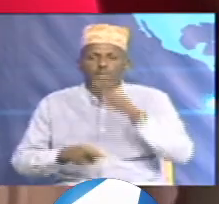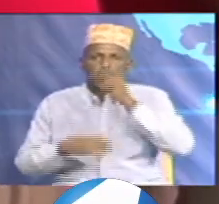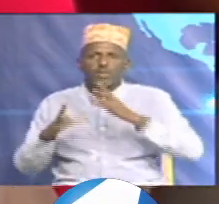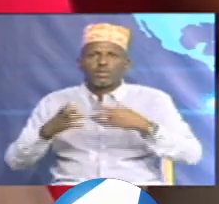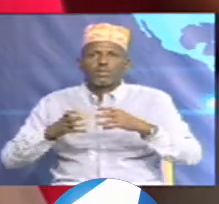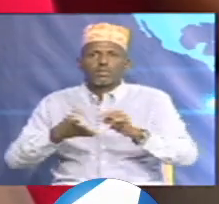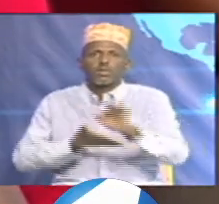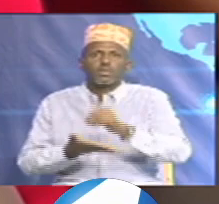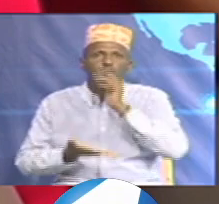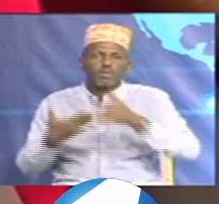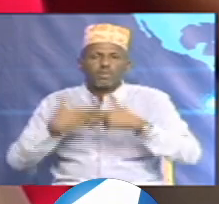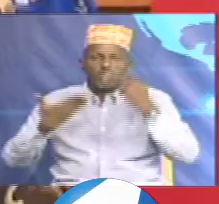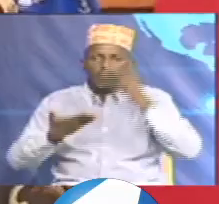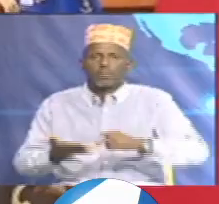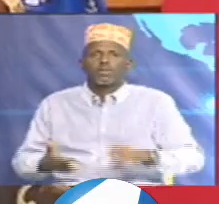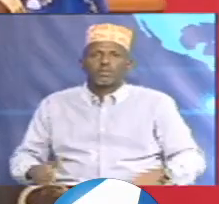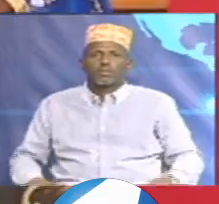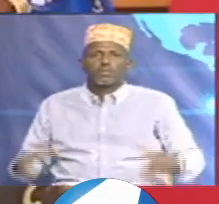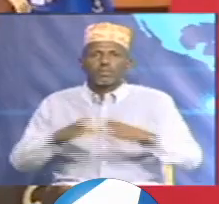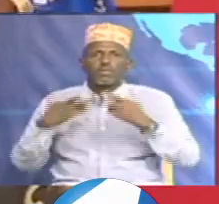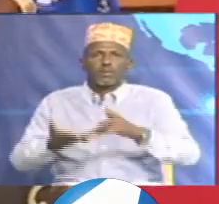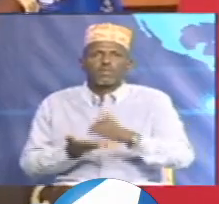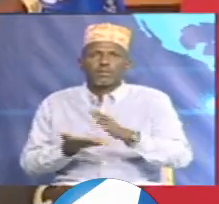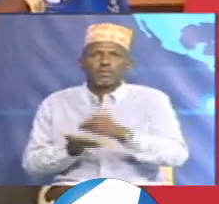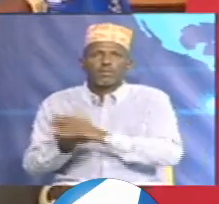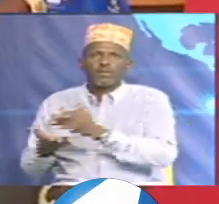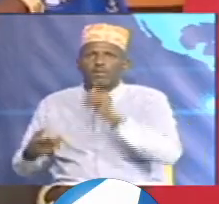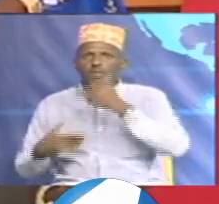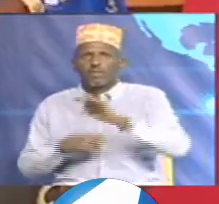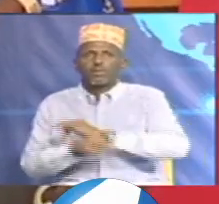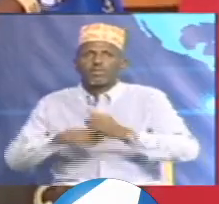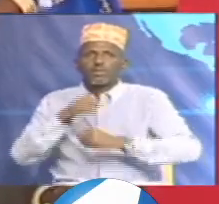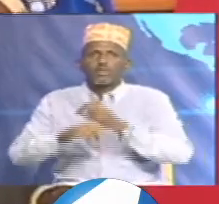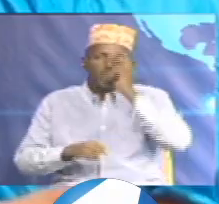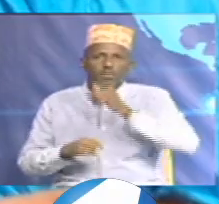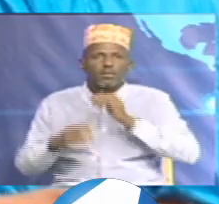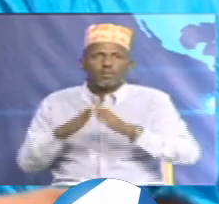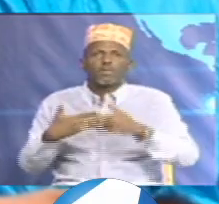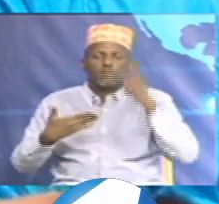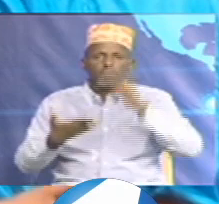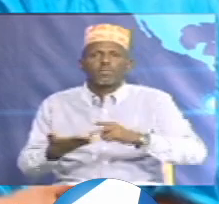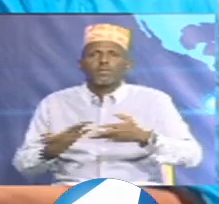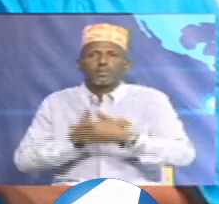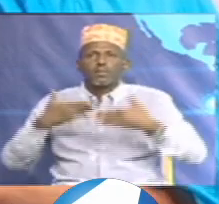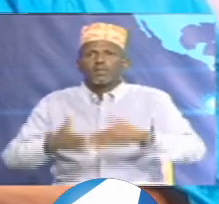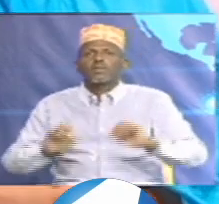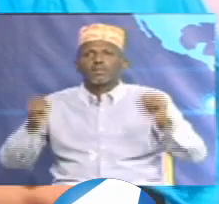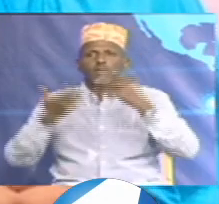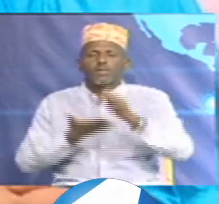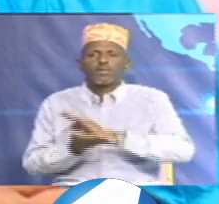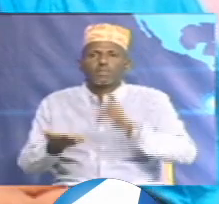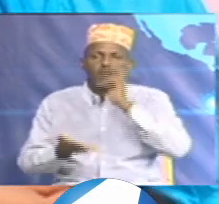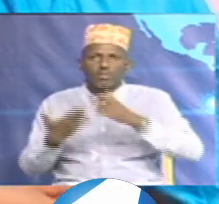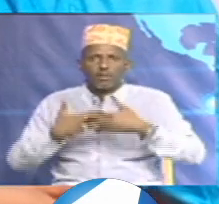tournant politique décisif pour franchir une étape nouvelle à l'édification d'une nation forte